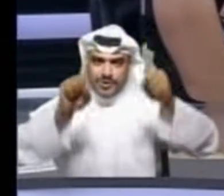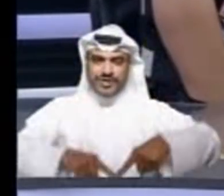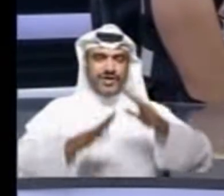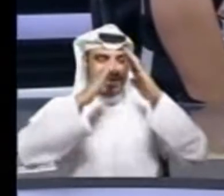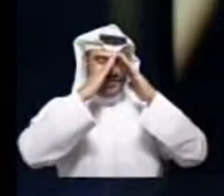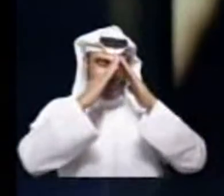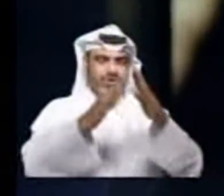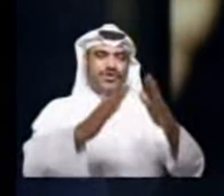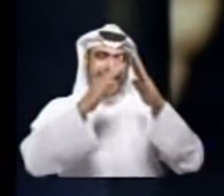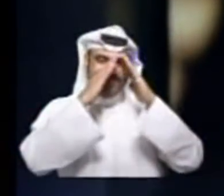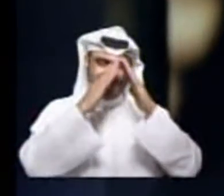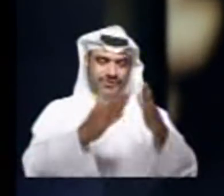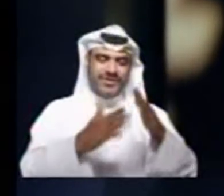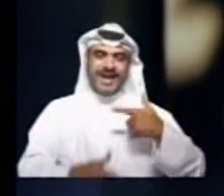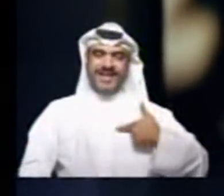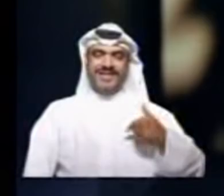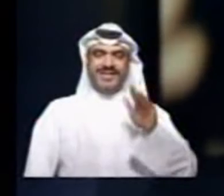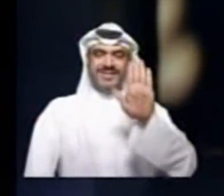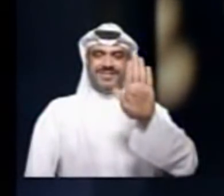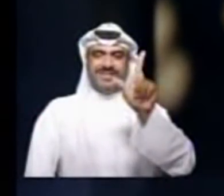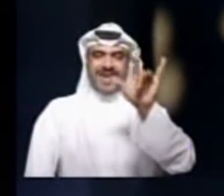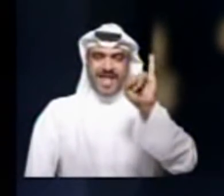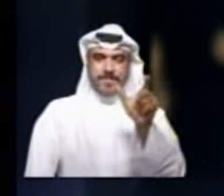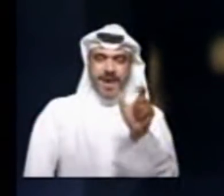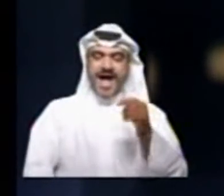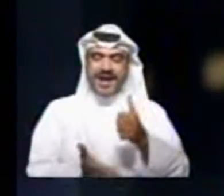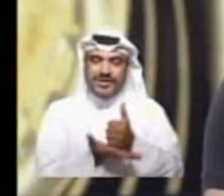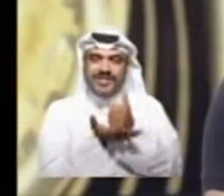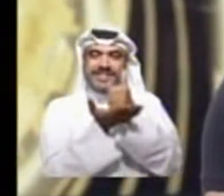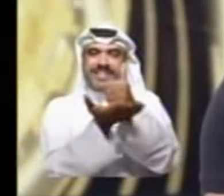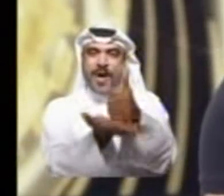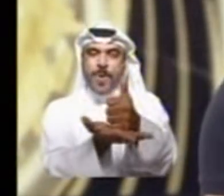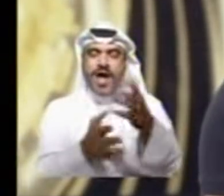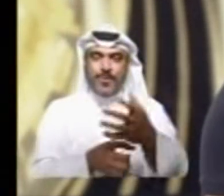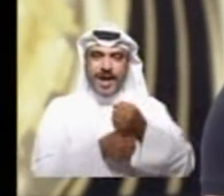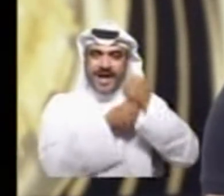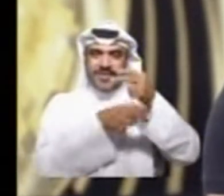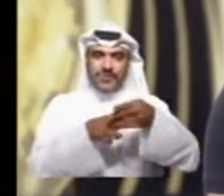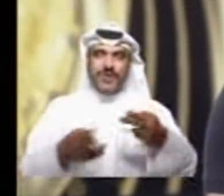الشكر والتقدير للاستاذ سليمان الخضري متطوع من فريق الاسناد والانقاذ الكويتي،